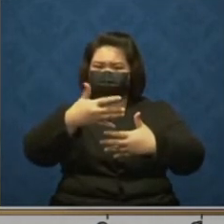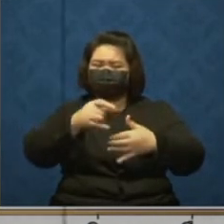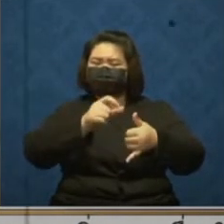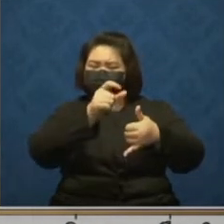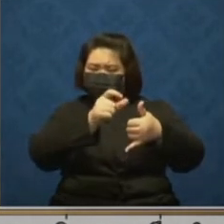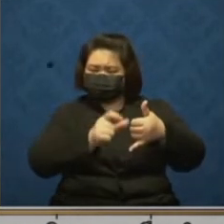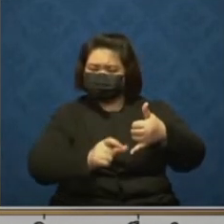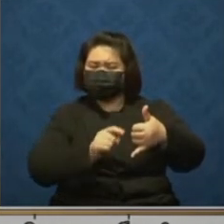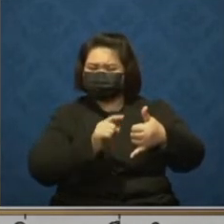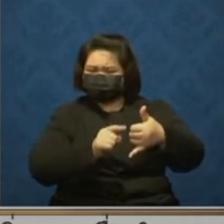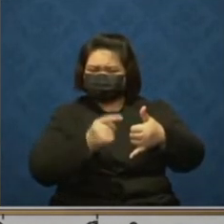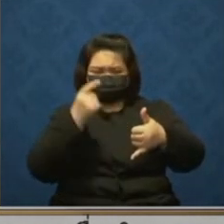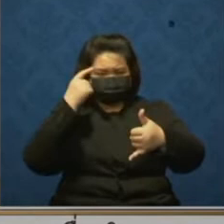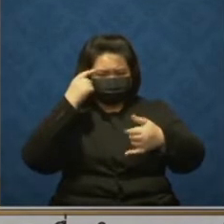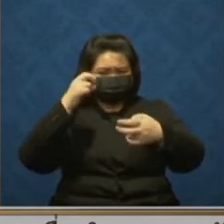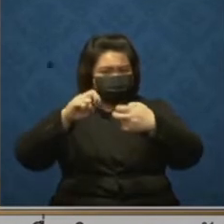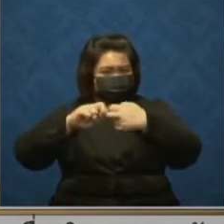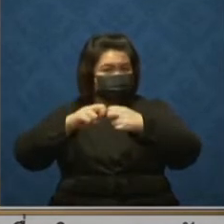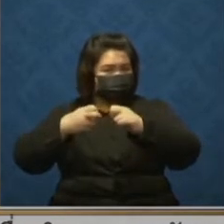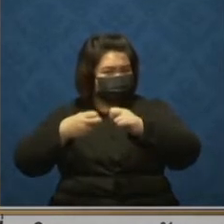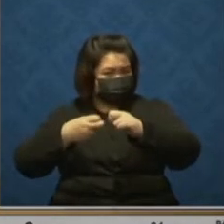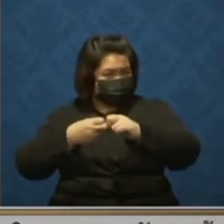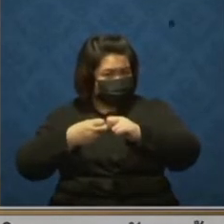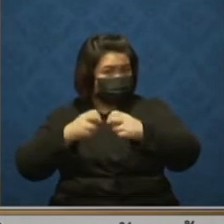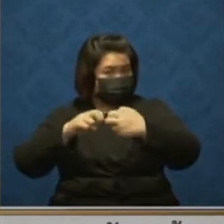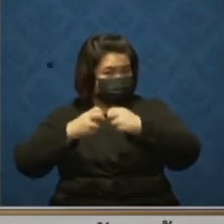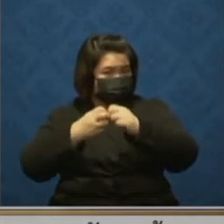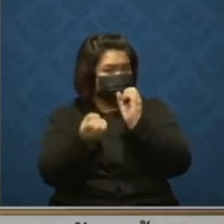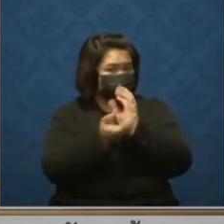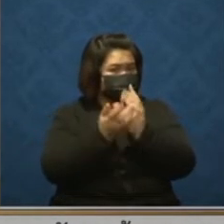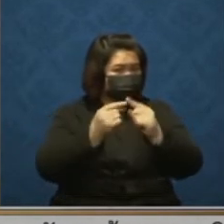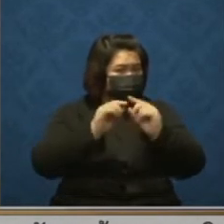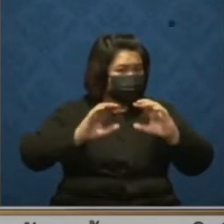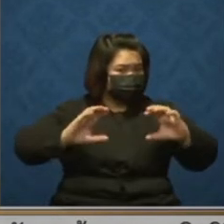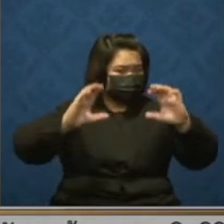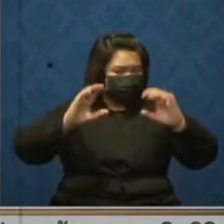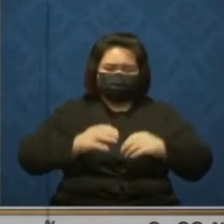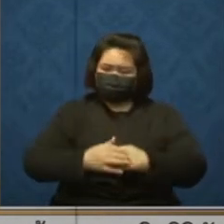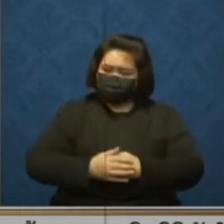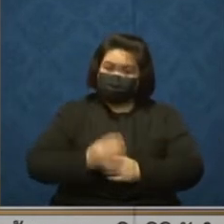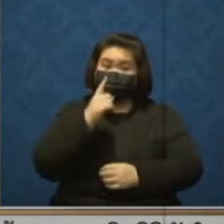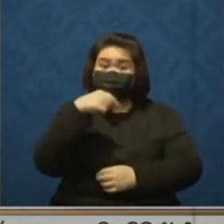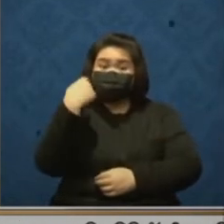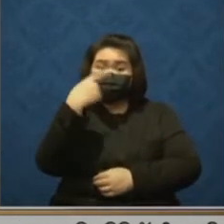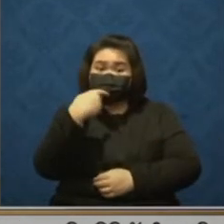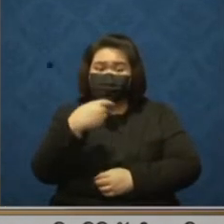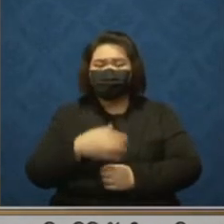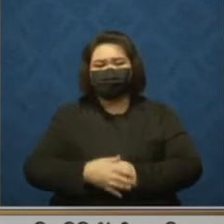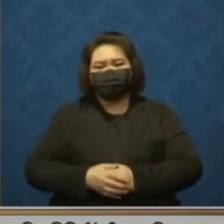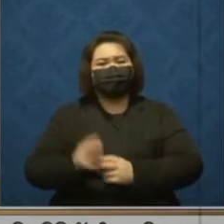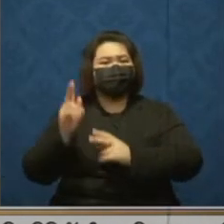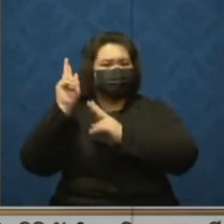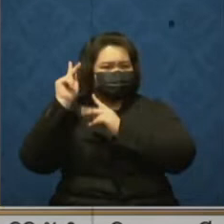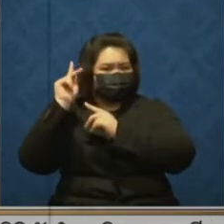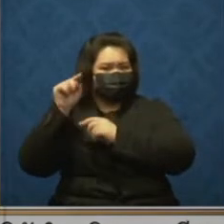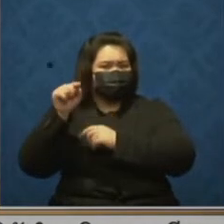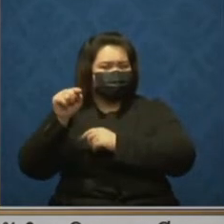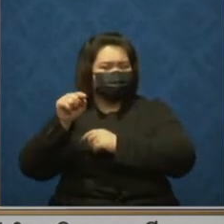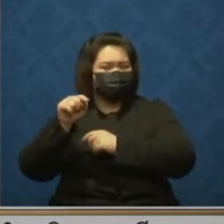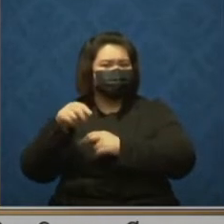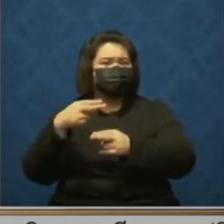ที่ถูกมองว่าเป็นภัยต่อความมั่นคงของรัฐร้ายแรงซะเหลือเกินครับมีใครบ้างครับสื่อมวลชนครับอย่าง The